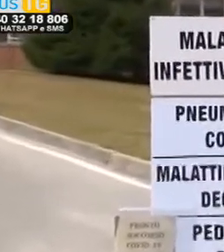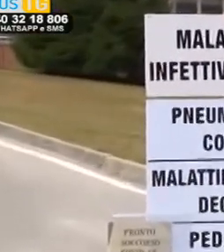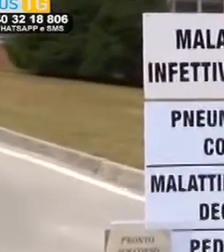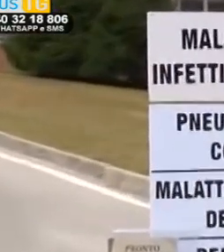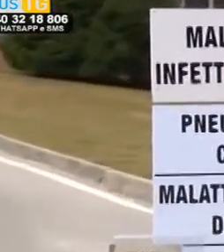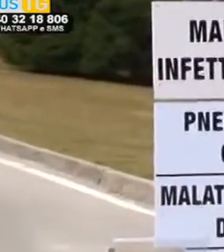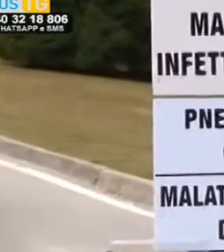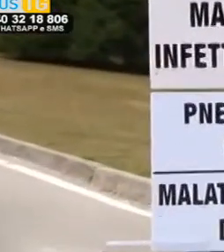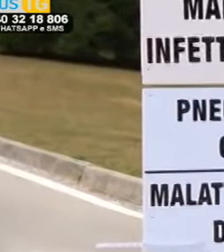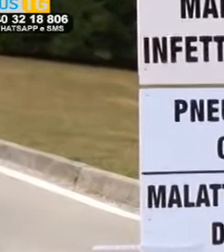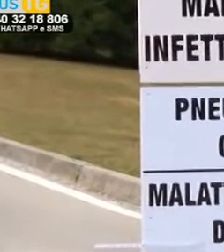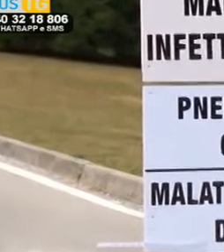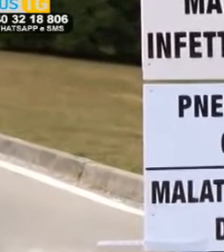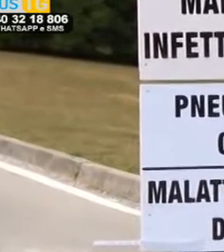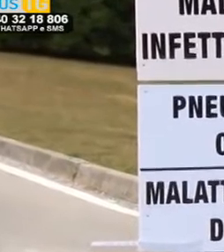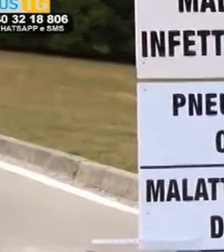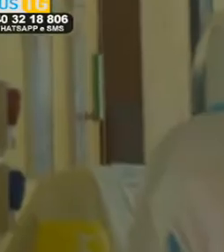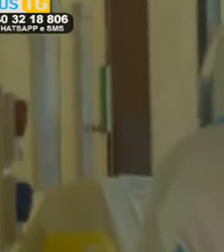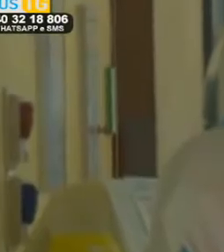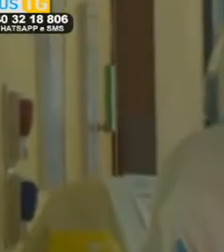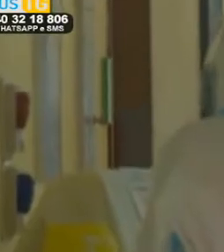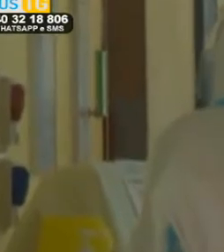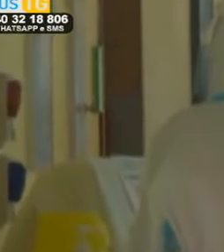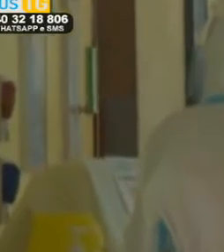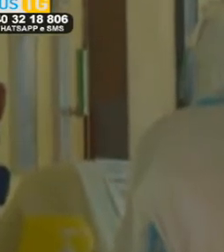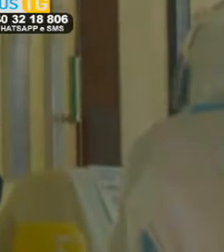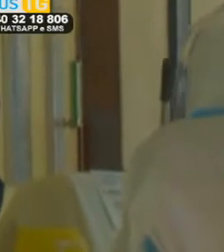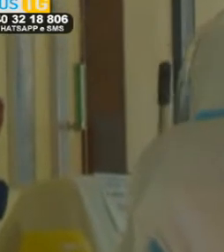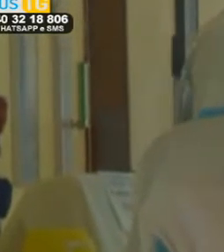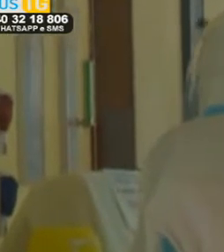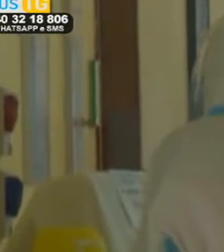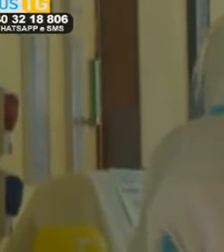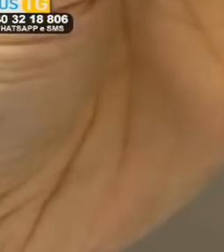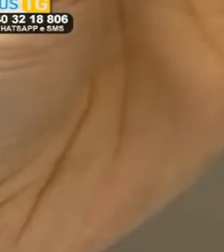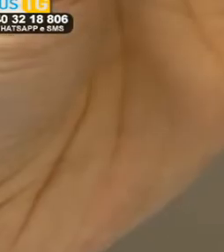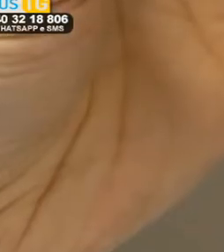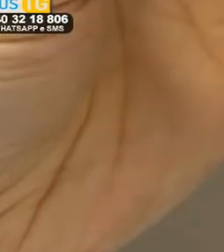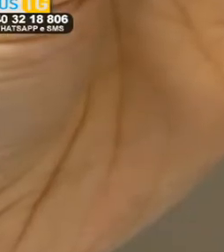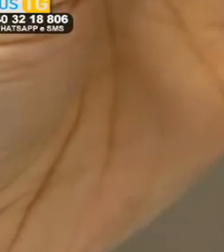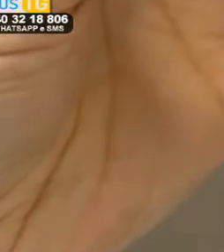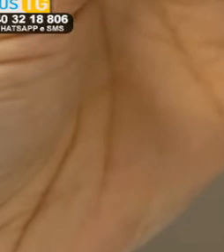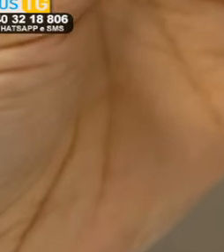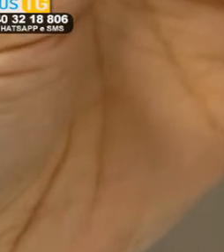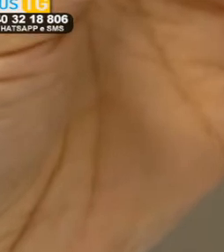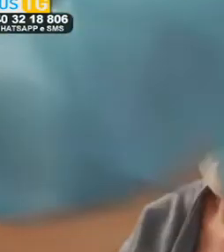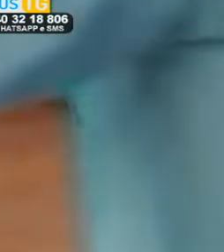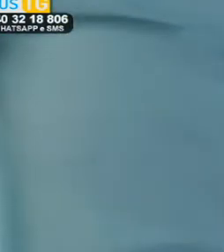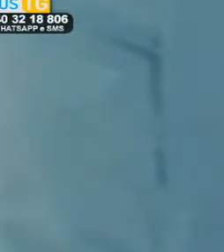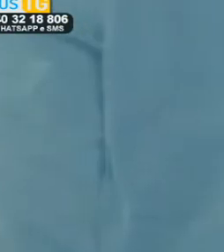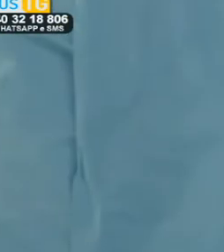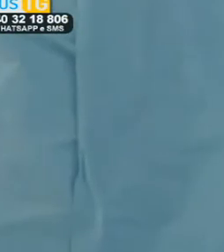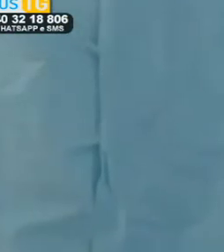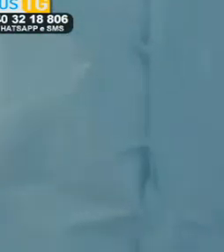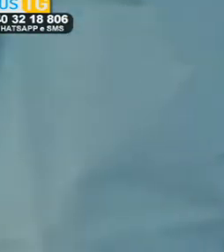altri si farà un'ulteriore chiamata d'accesso libero. D'ora in avanti, ai vaccinati con la prima dose verrà comunque consegnato un certificato